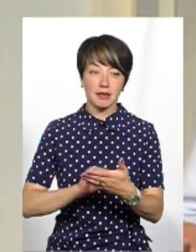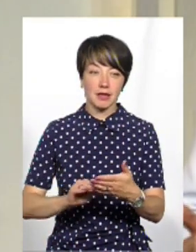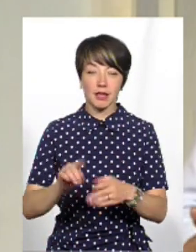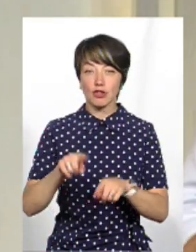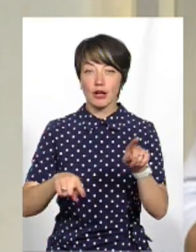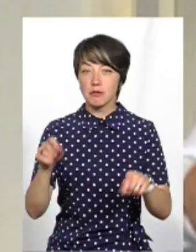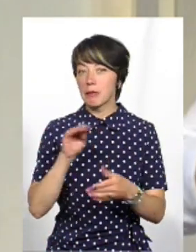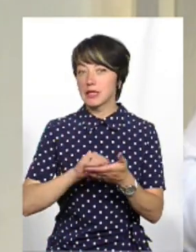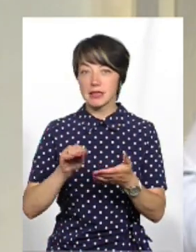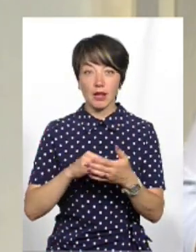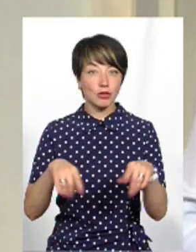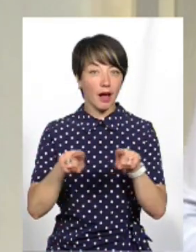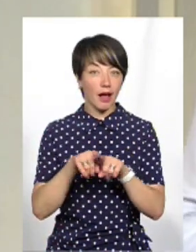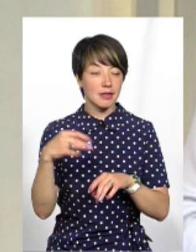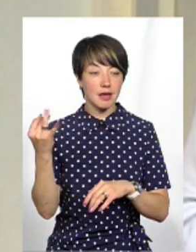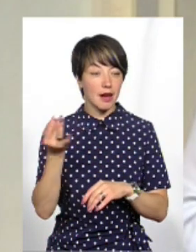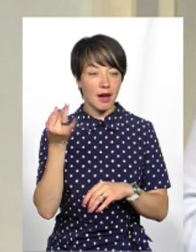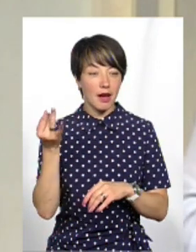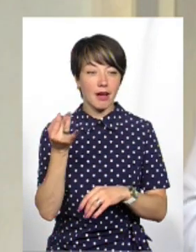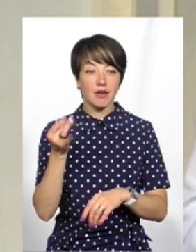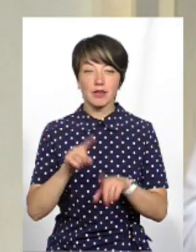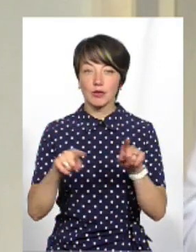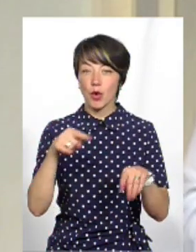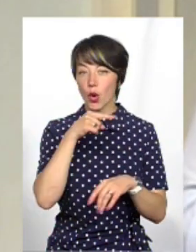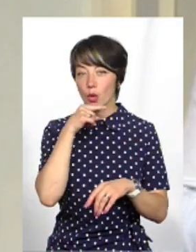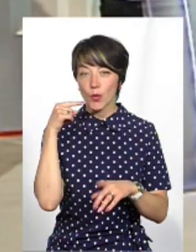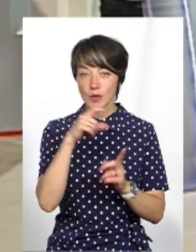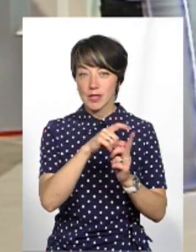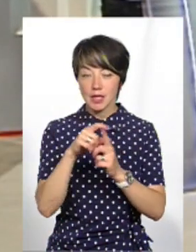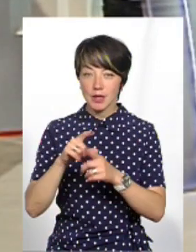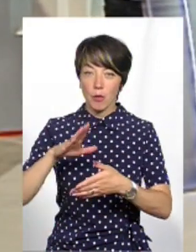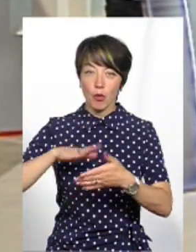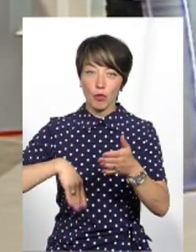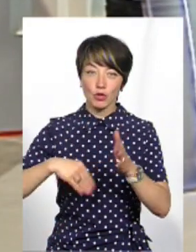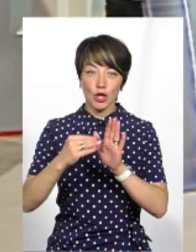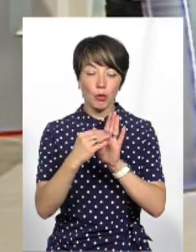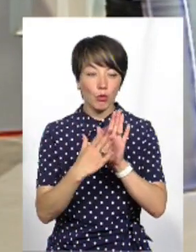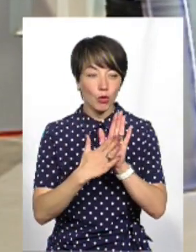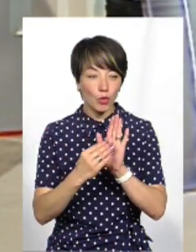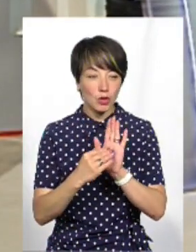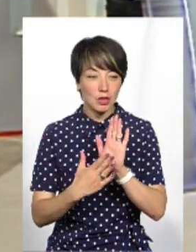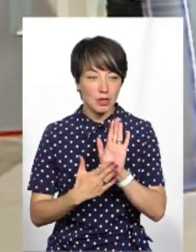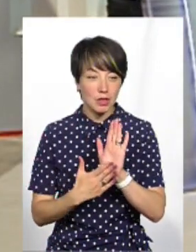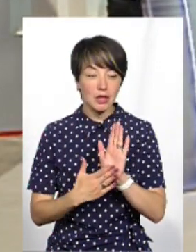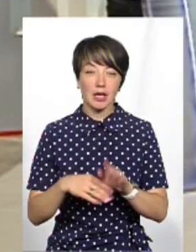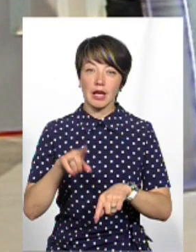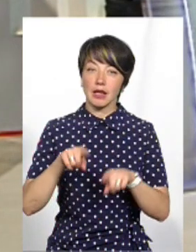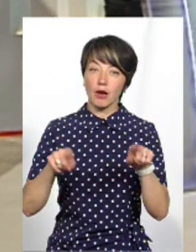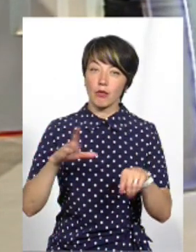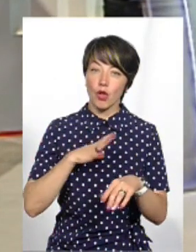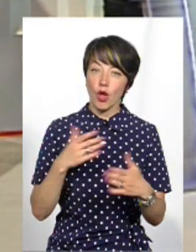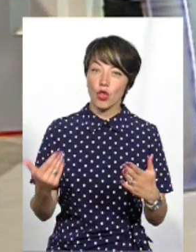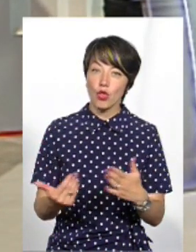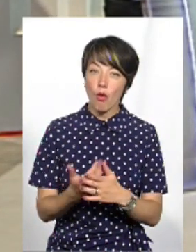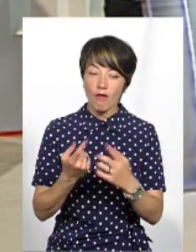часом писали щось таке цікаве, часом були русизми, часом були пропущені пункти, часом були